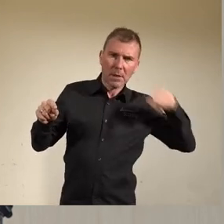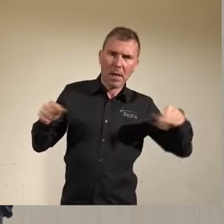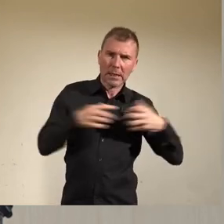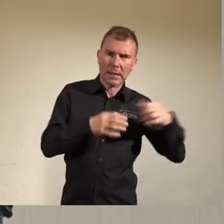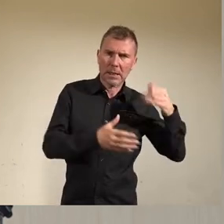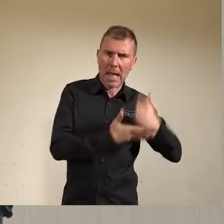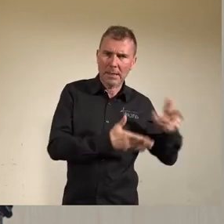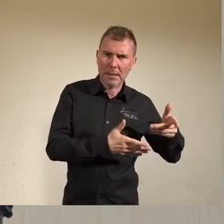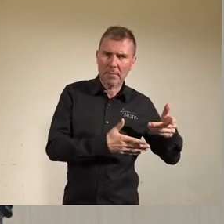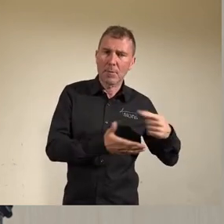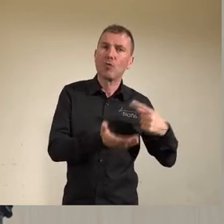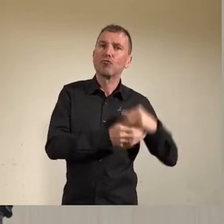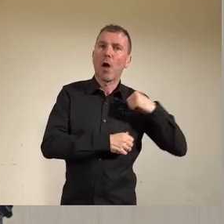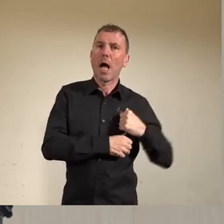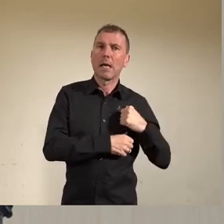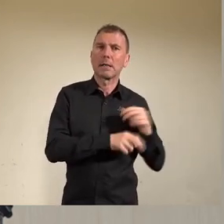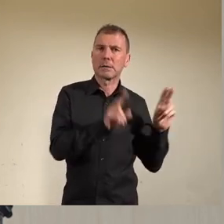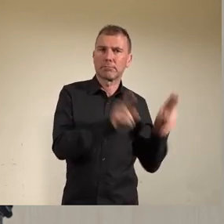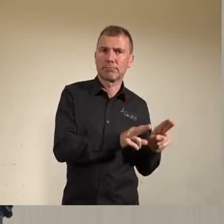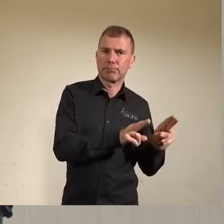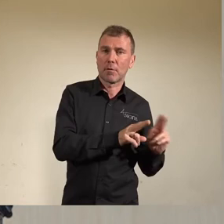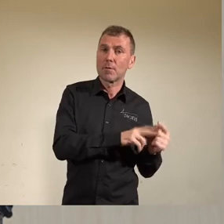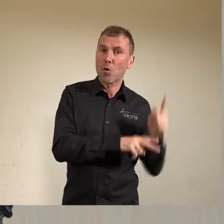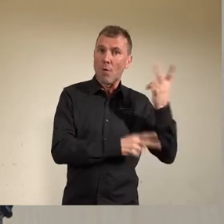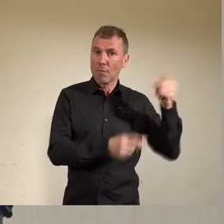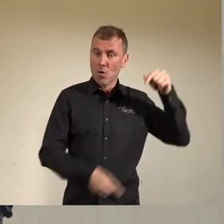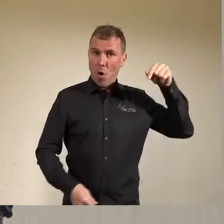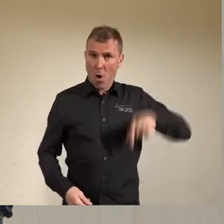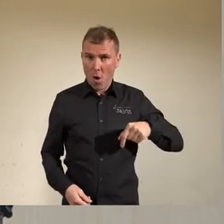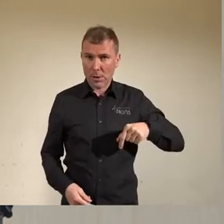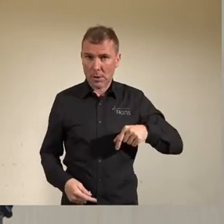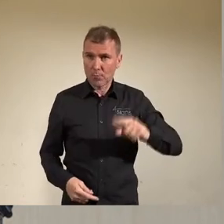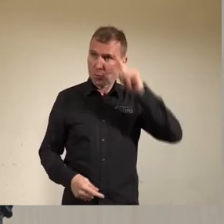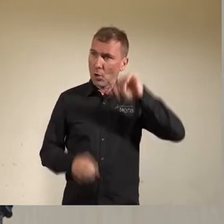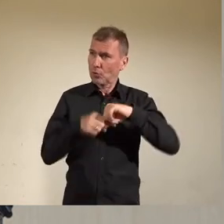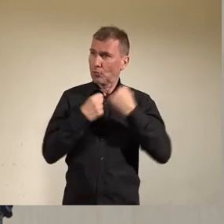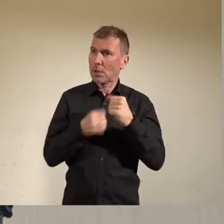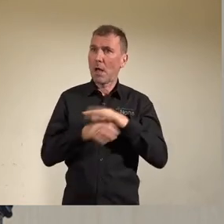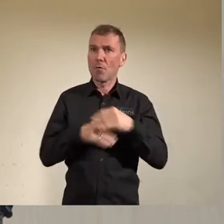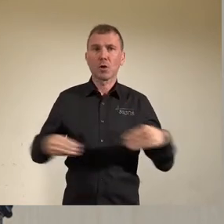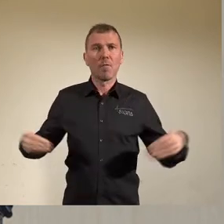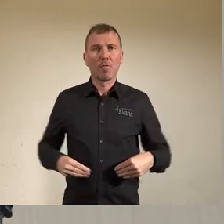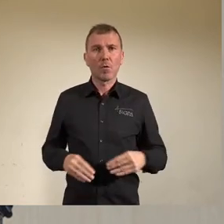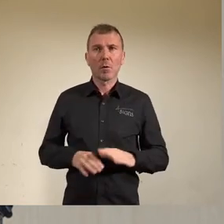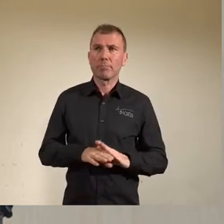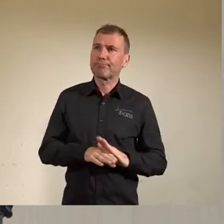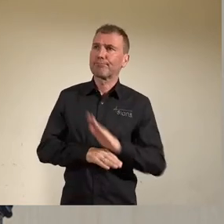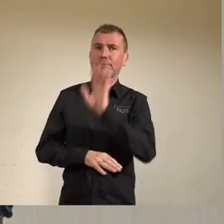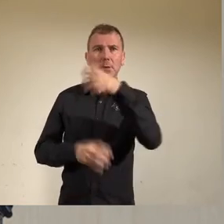Die Steuerlast war nicht so gering. Und wenn die Steuerlast so hoch gewesen wäre wie heute, wäre das Wirtschaftswunder nie möglich